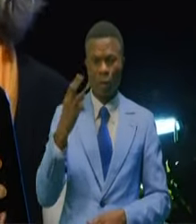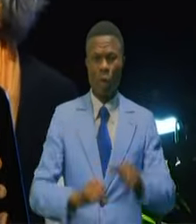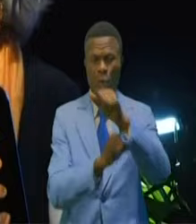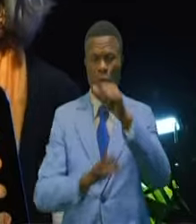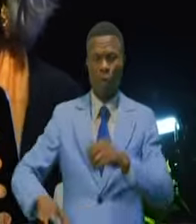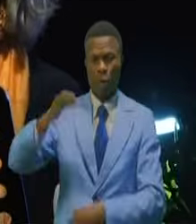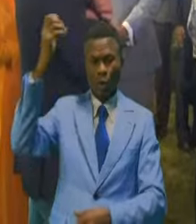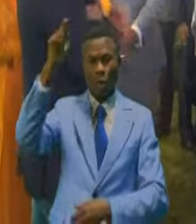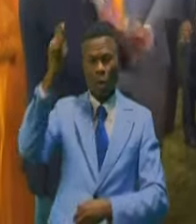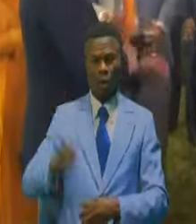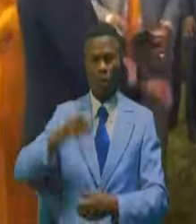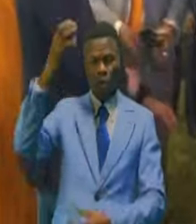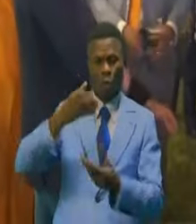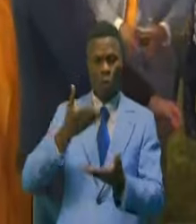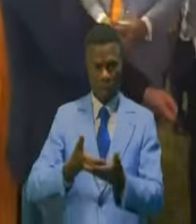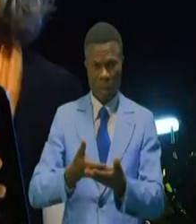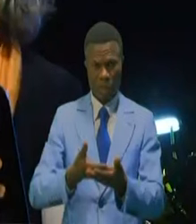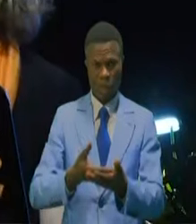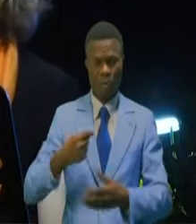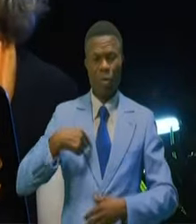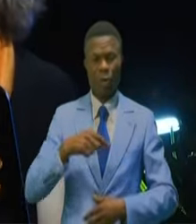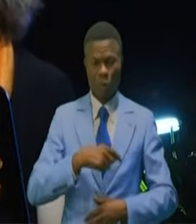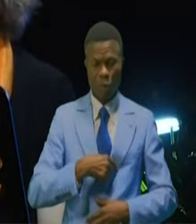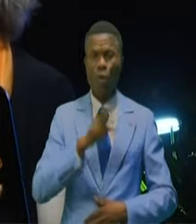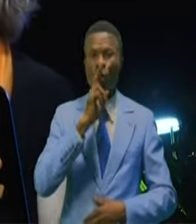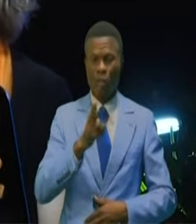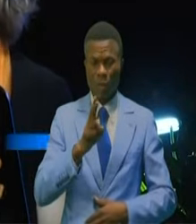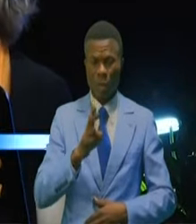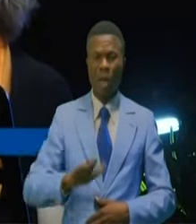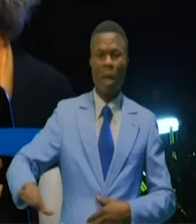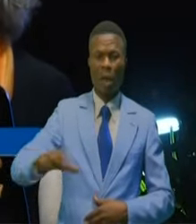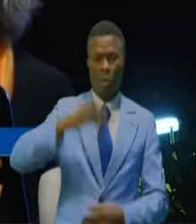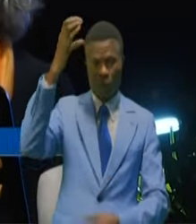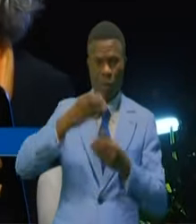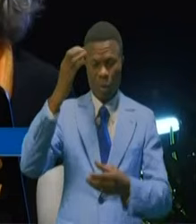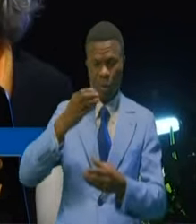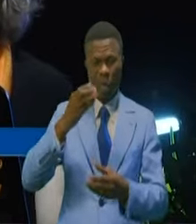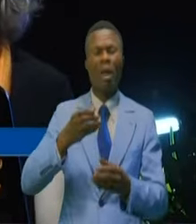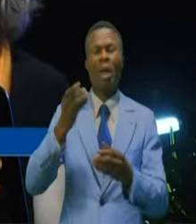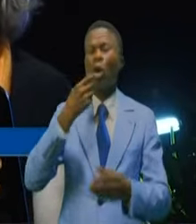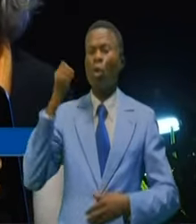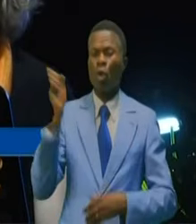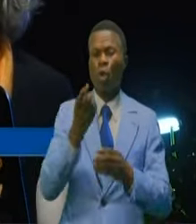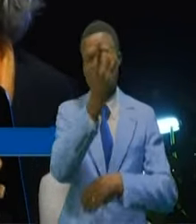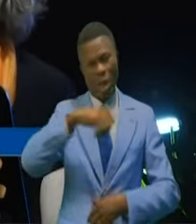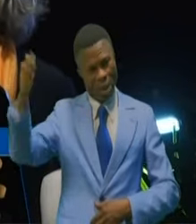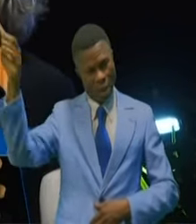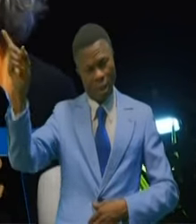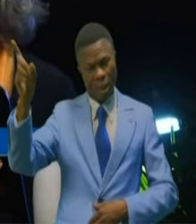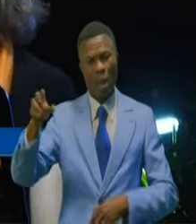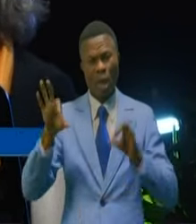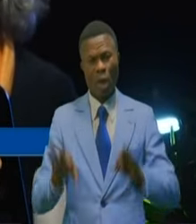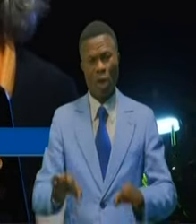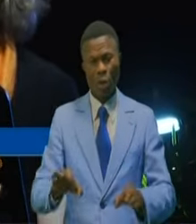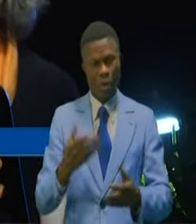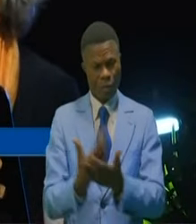par les forces rwandaises. Et nous appelons le Rwanda à se retirer du territoire congolais dans les